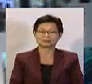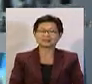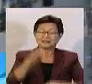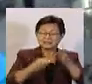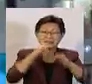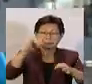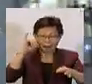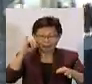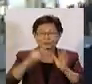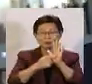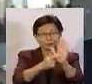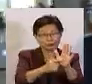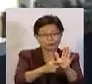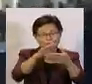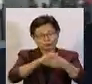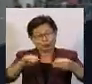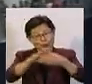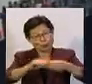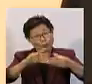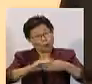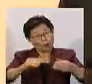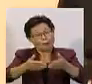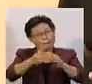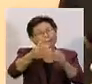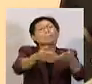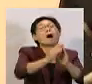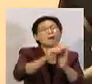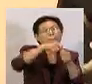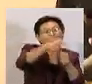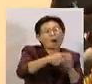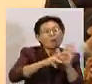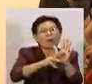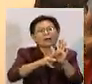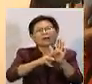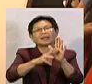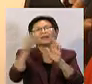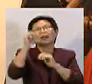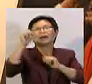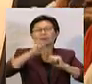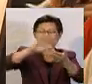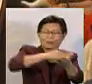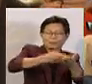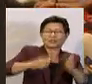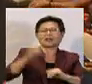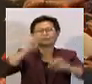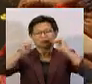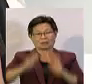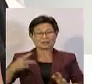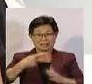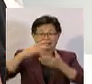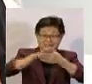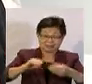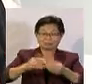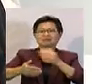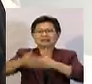Jika semalam kami paparkan kisah panas tuntutan bayaran royalti oleh wakil artis dan pemuzik, hari ini kami bawakan